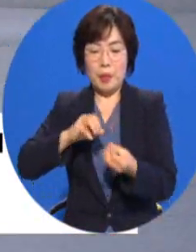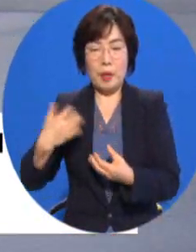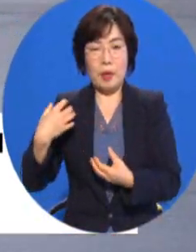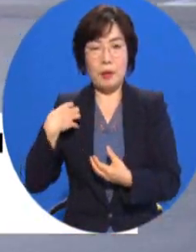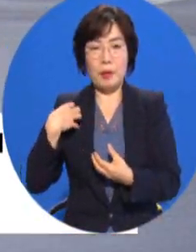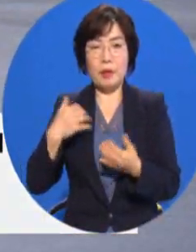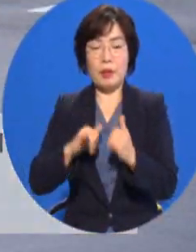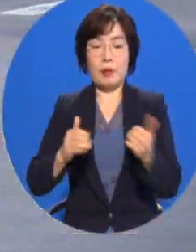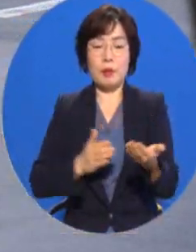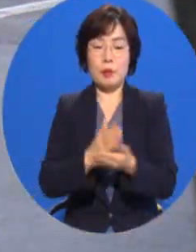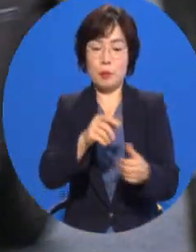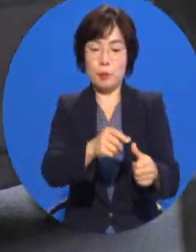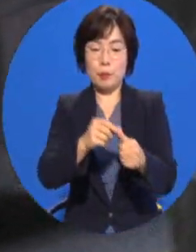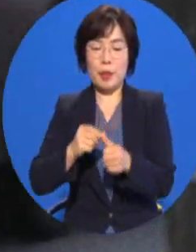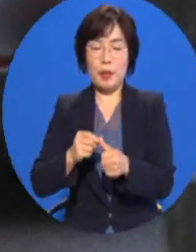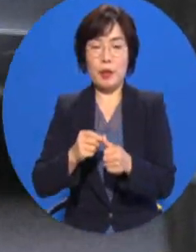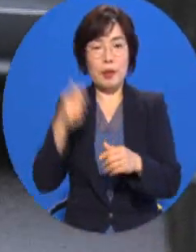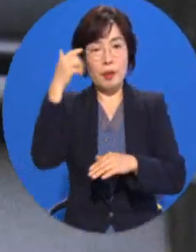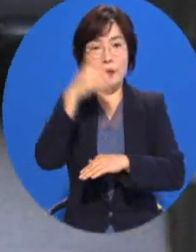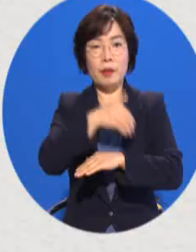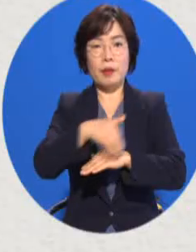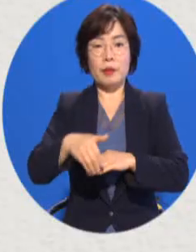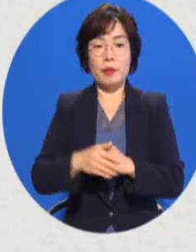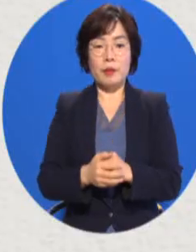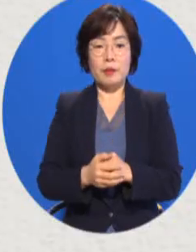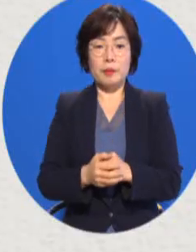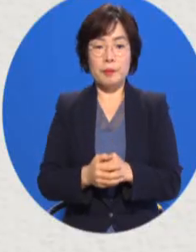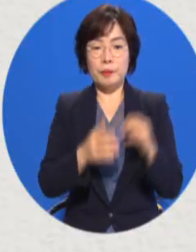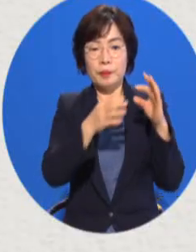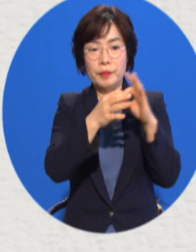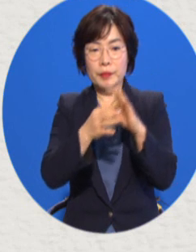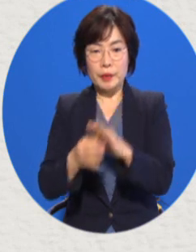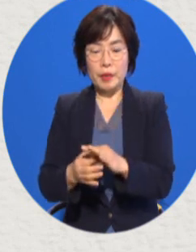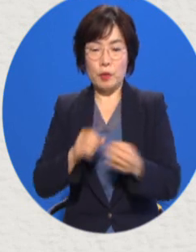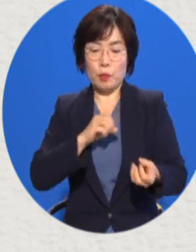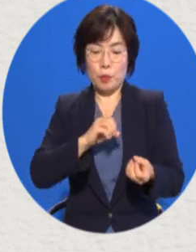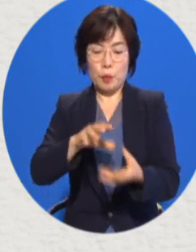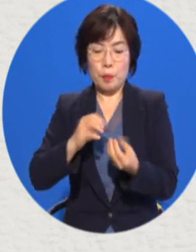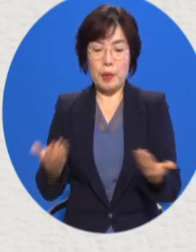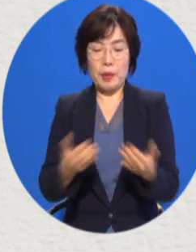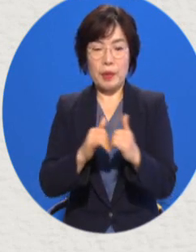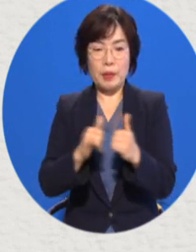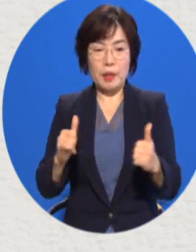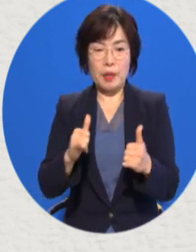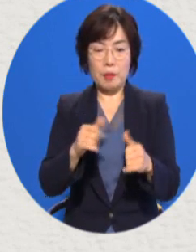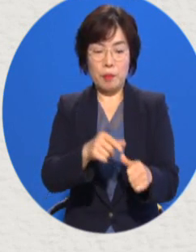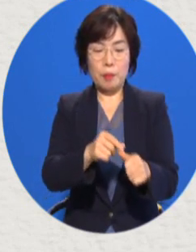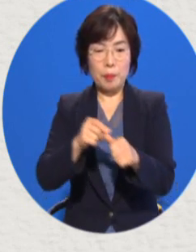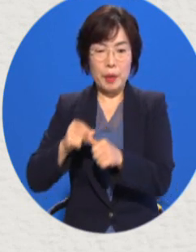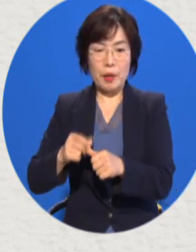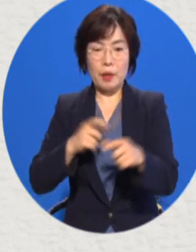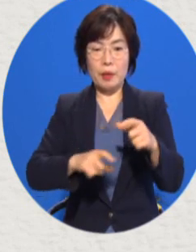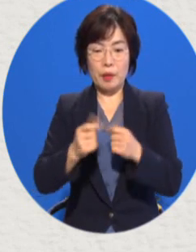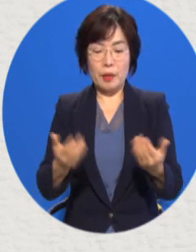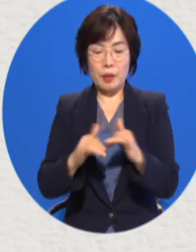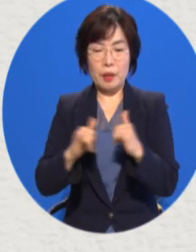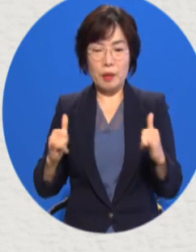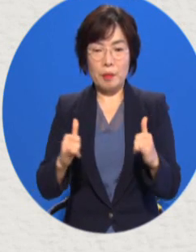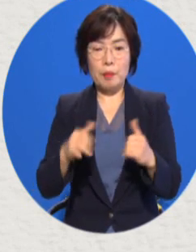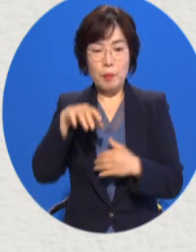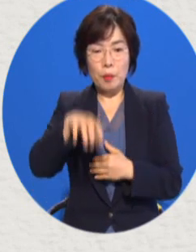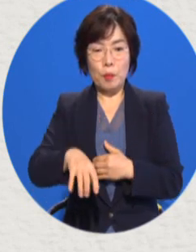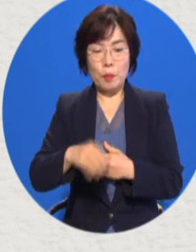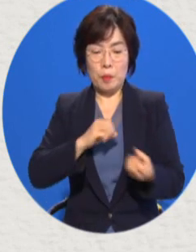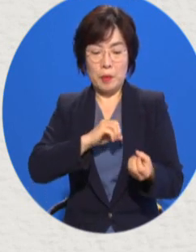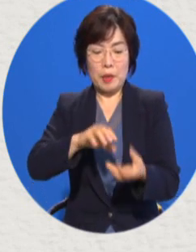전담하는 배달원을 충원하기로 한 겁니다. 계속해서 우리 이제 소포 이탁 배달원들을 저희들이 지금 충원을 하고 있죠. 지금 업무량이 늘어나는 것은